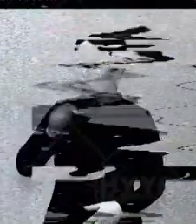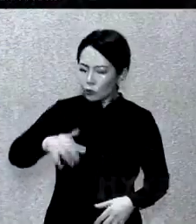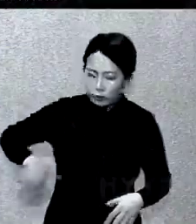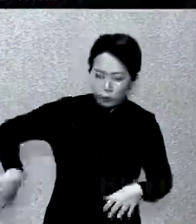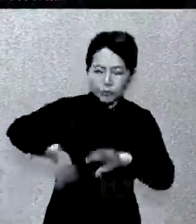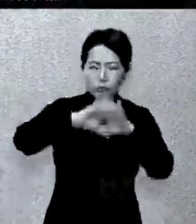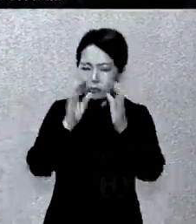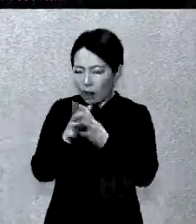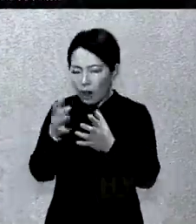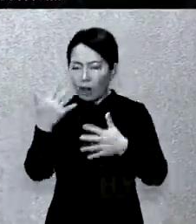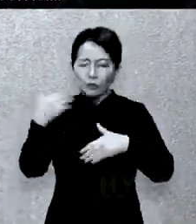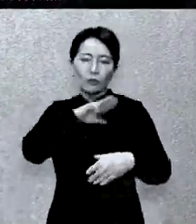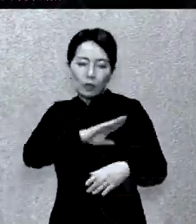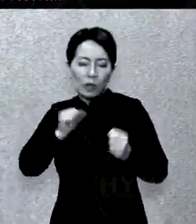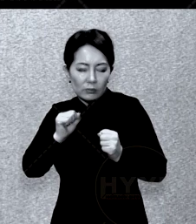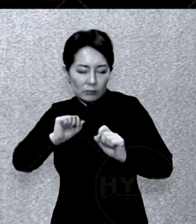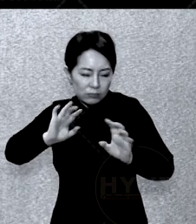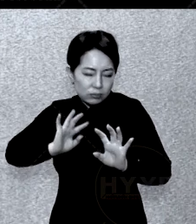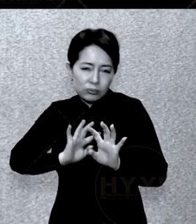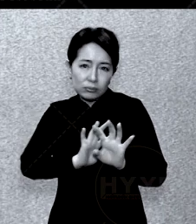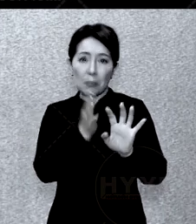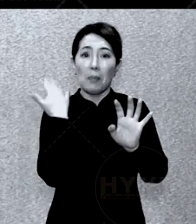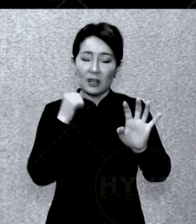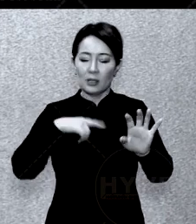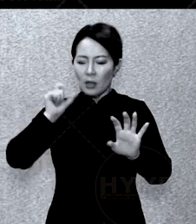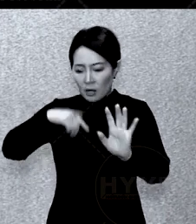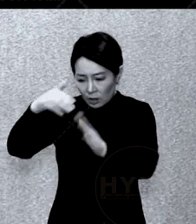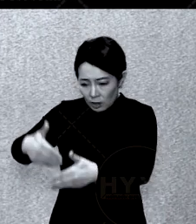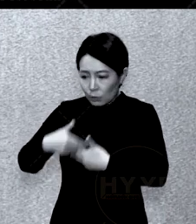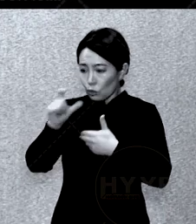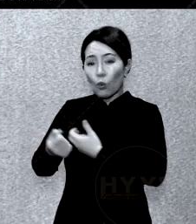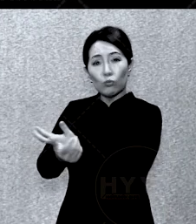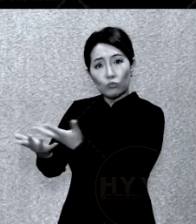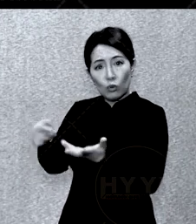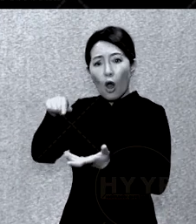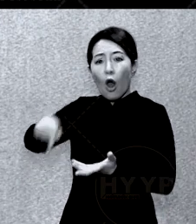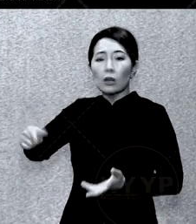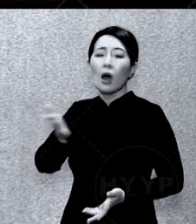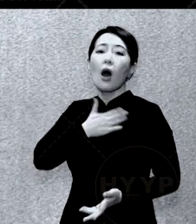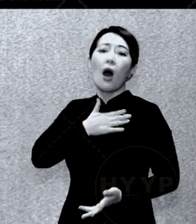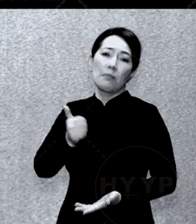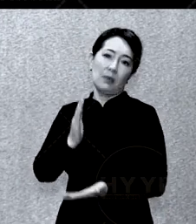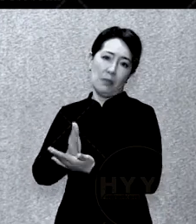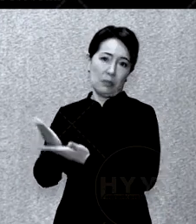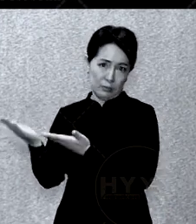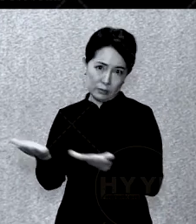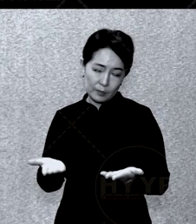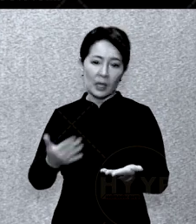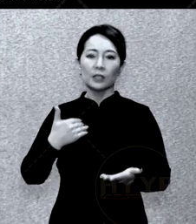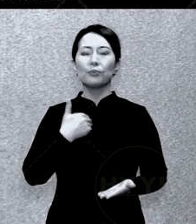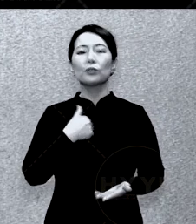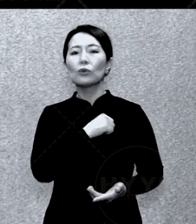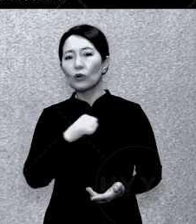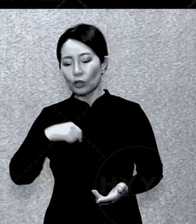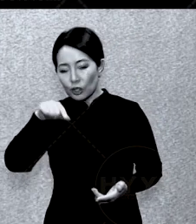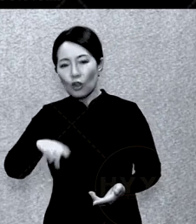Энэ бүхний төлөө тууштай зүтгэсэн, дэмжсэн ялангуяа тэр бүх хүмүүс бол өнөөдөр ч гэсэн бүгдээрээ амьд байгаа. Тэгээд